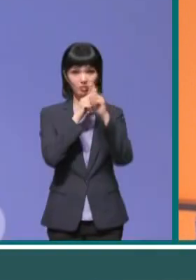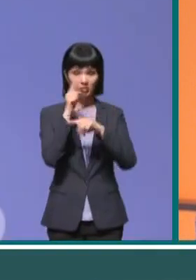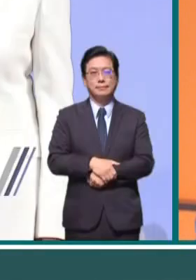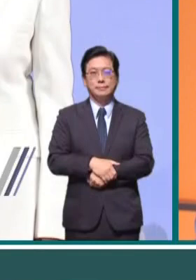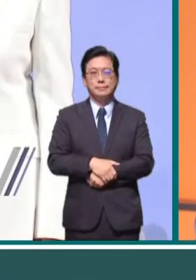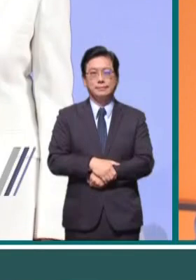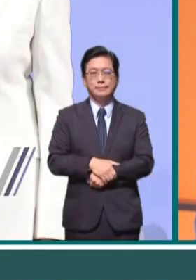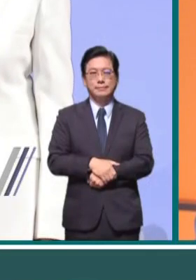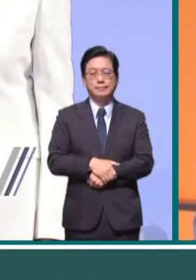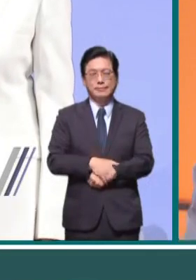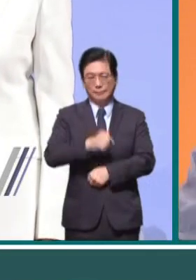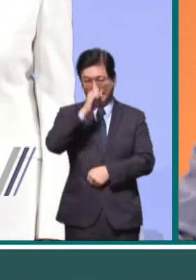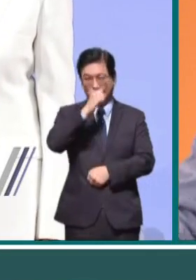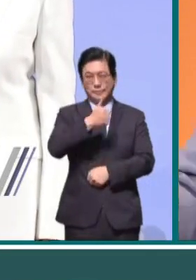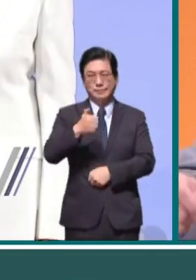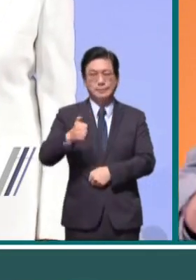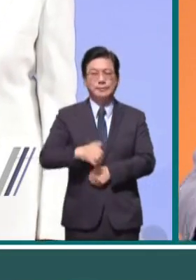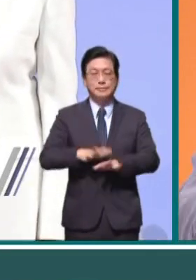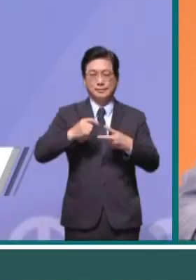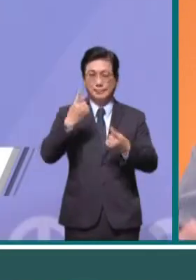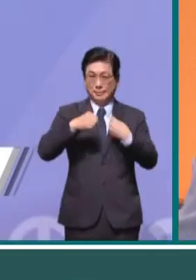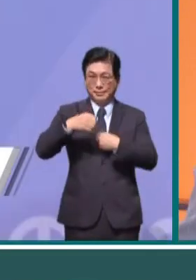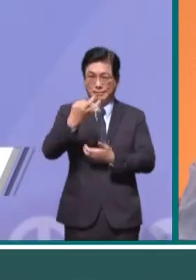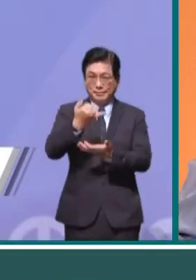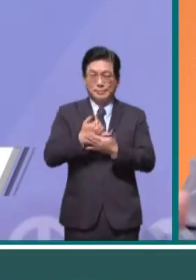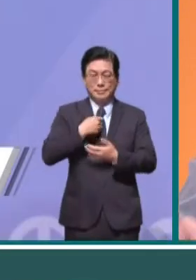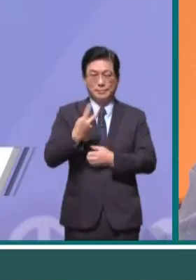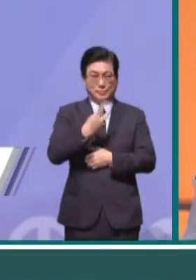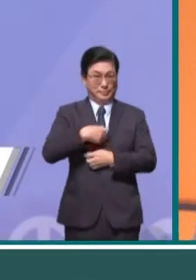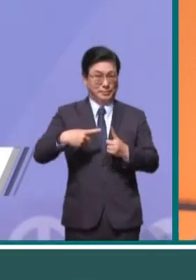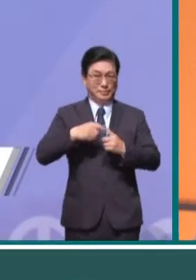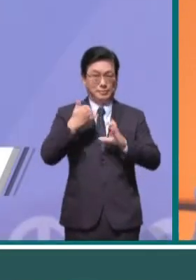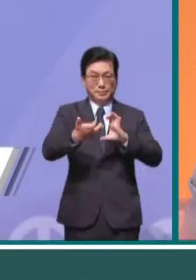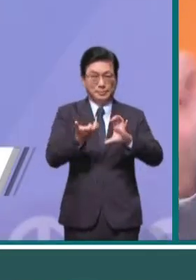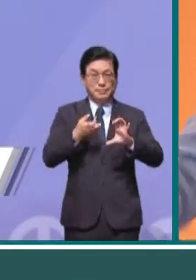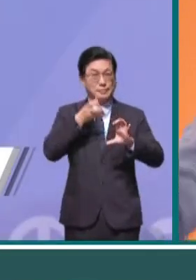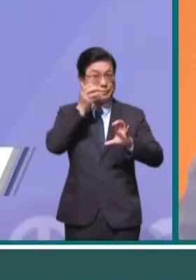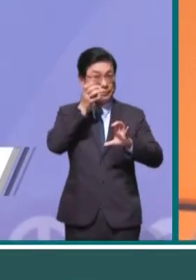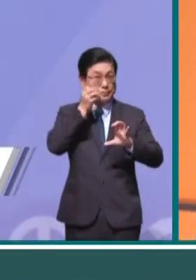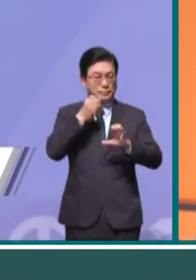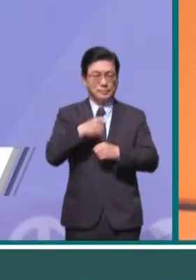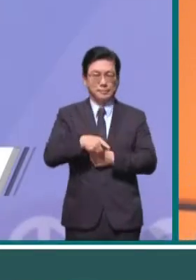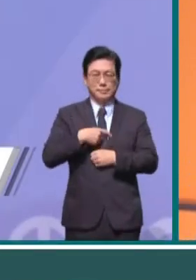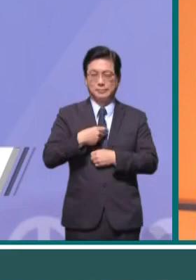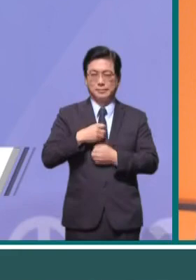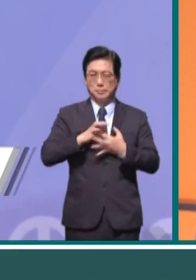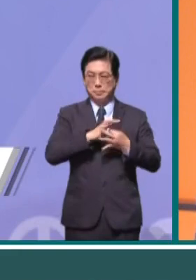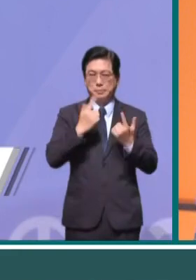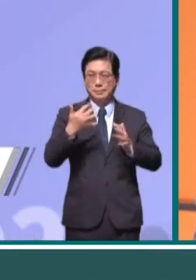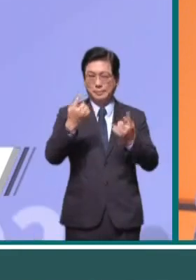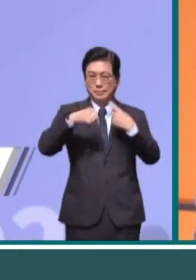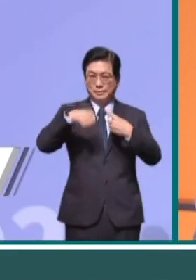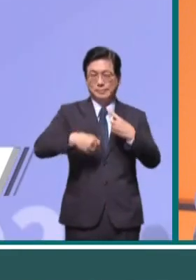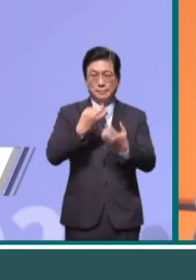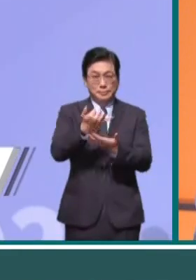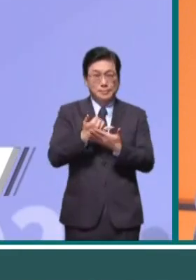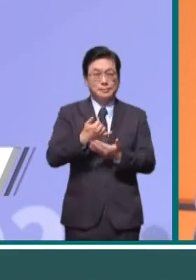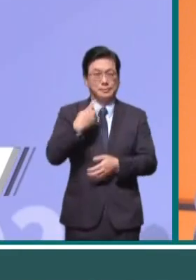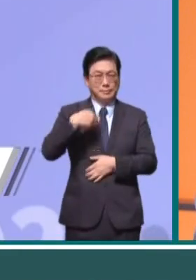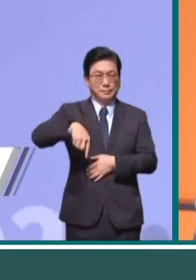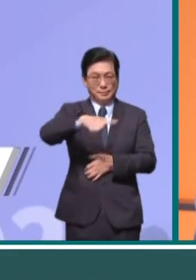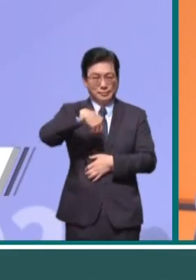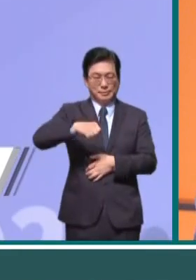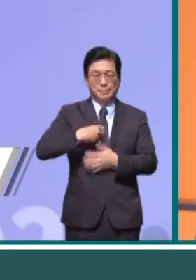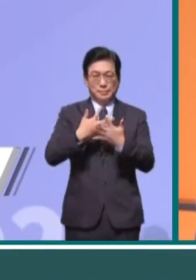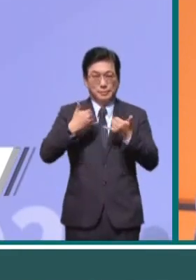如果这是一场商业讲座，那商业讲座你知道那个费用都很高哦，你可能要付几千块去听，一定要退费。蒋万安完全都没有讲到说他在矽谷过